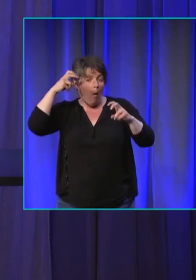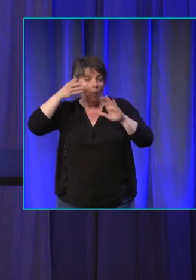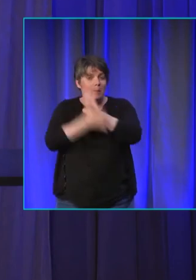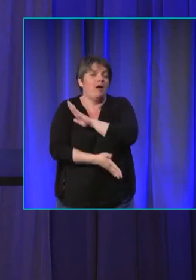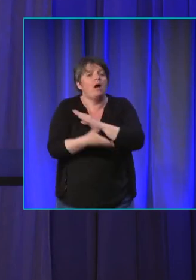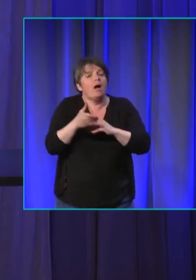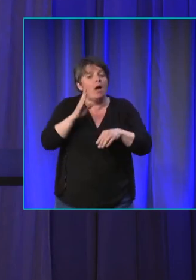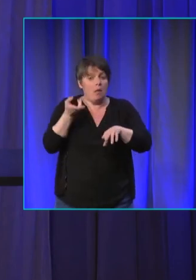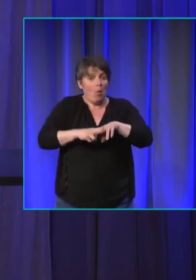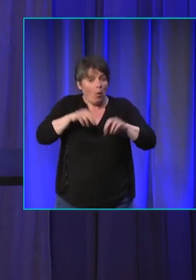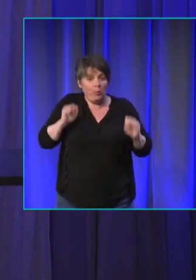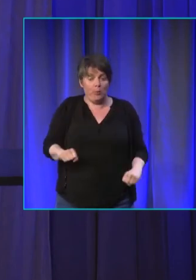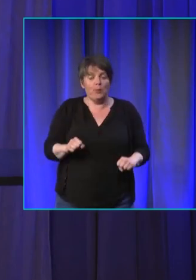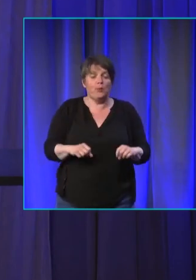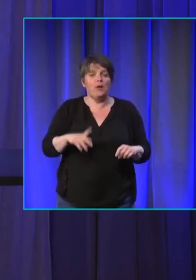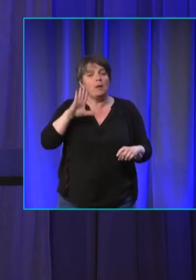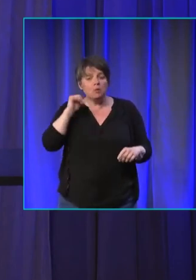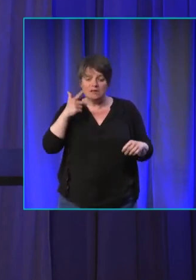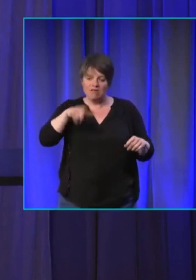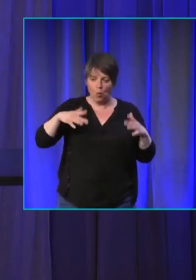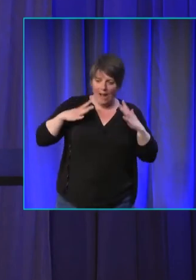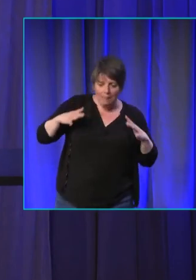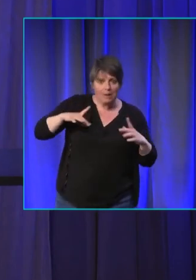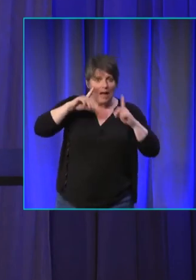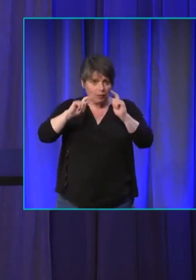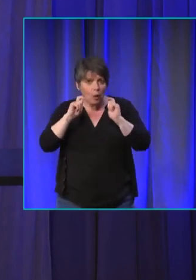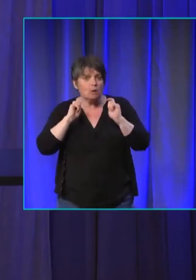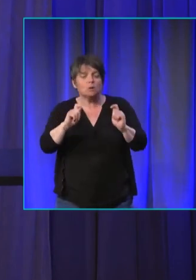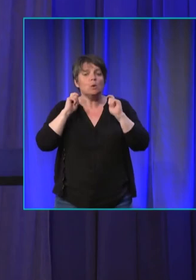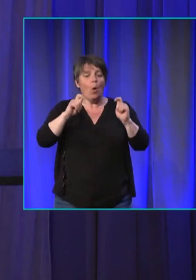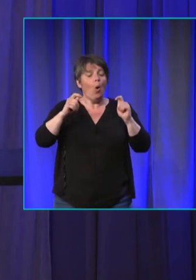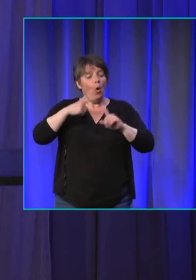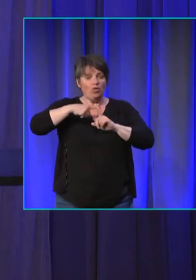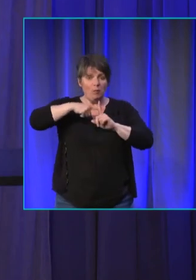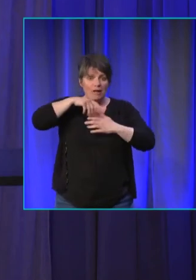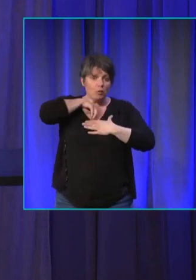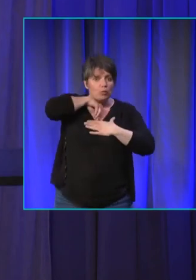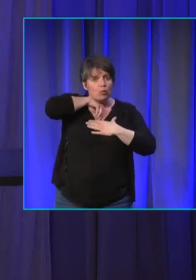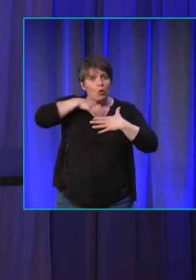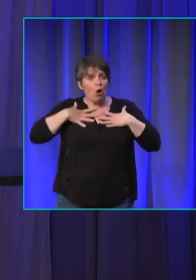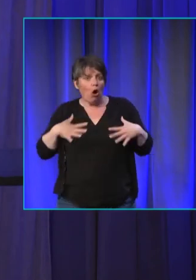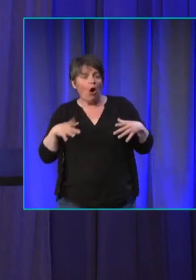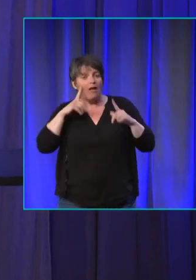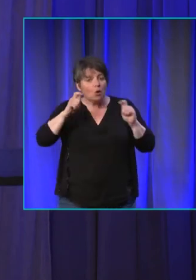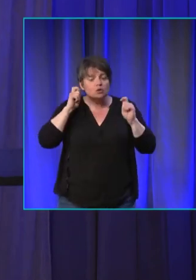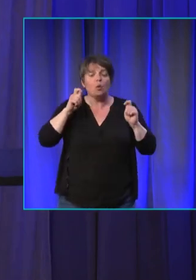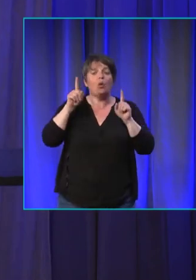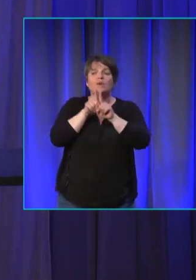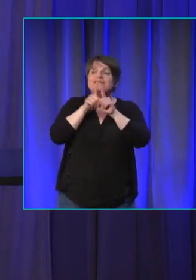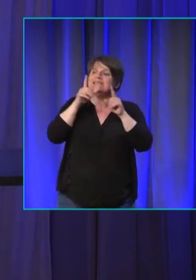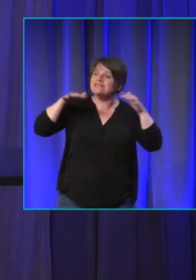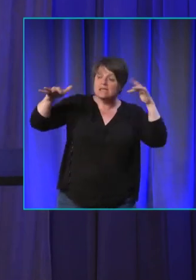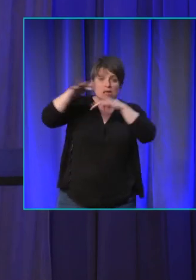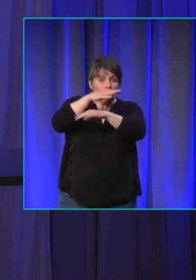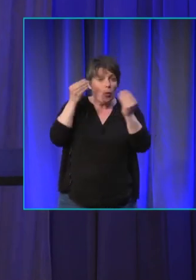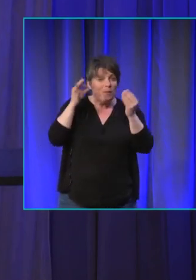aux tenues vestimentaires, faire attention à la température, à l'humidité dans l'air, et puis surtout en fonction de l'âge. Hein, en fonction de